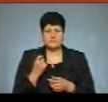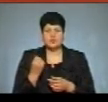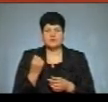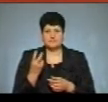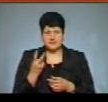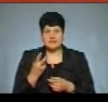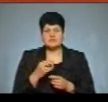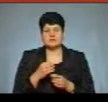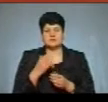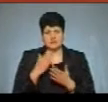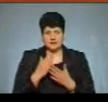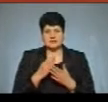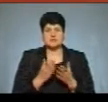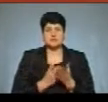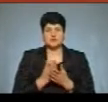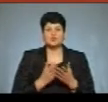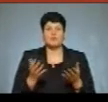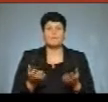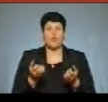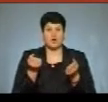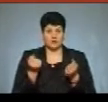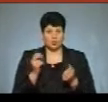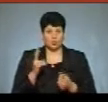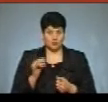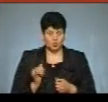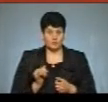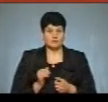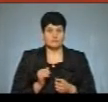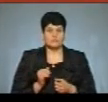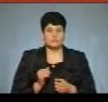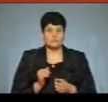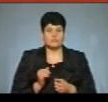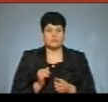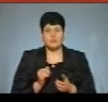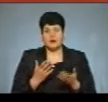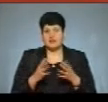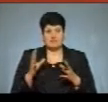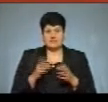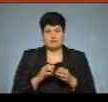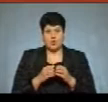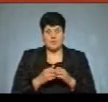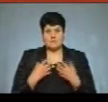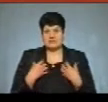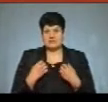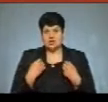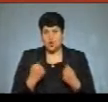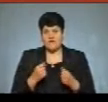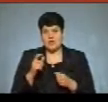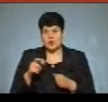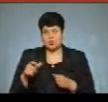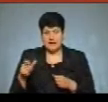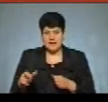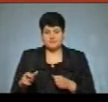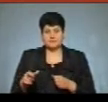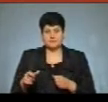112 лінія така є, це служба порятунку, а усі проблеми із здоров'ям людей, всі,